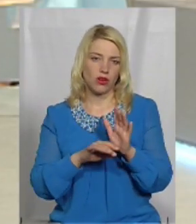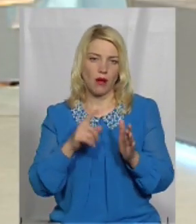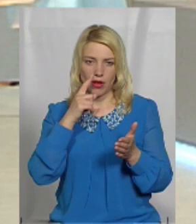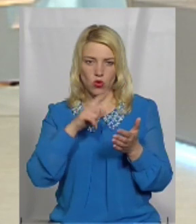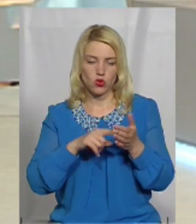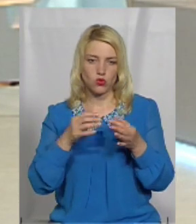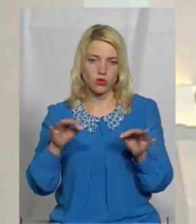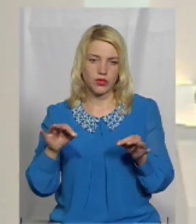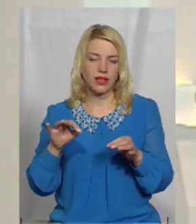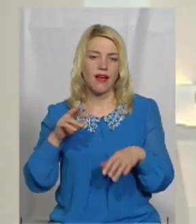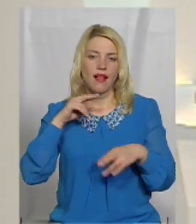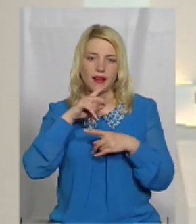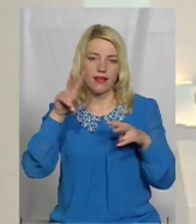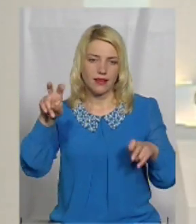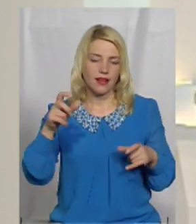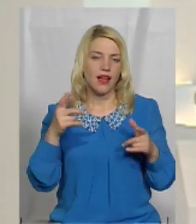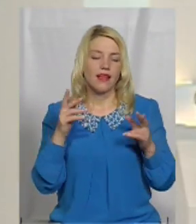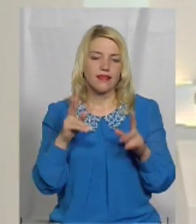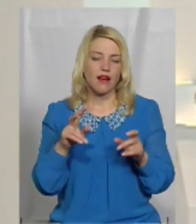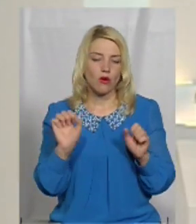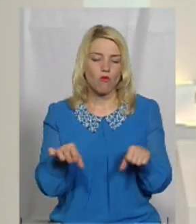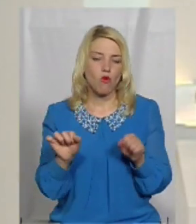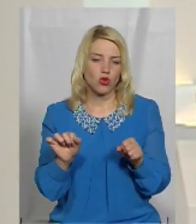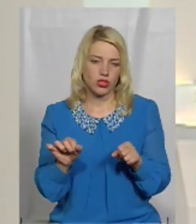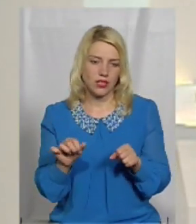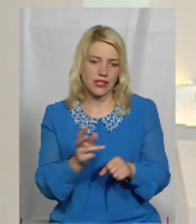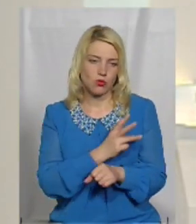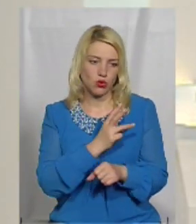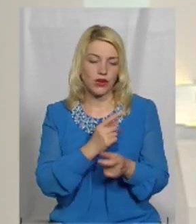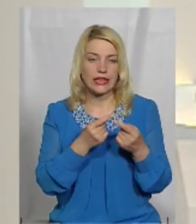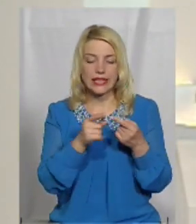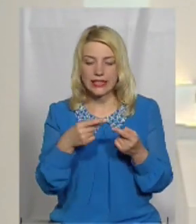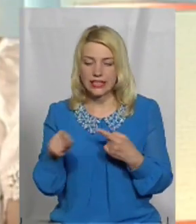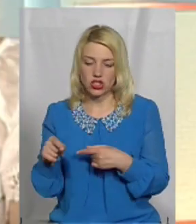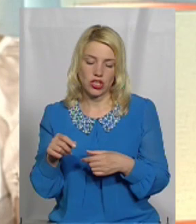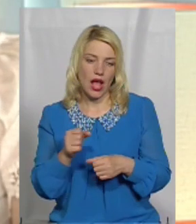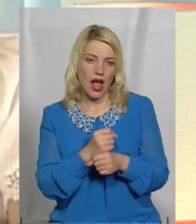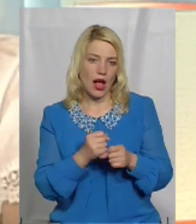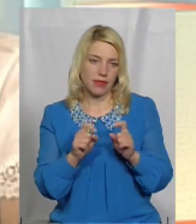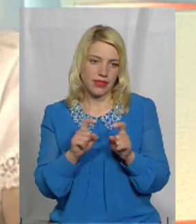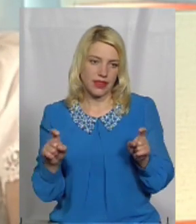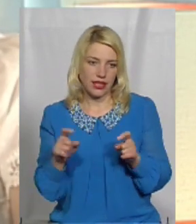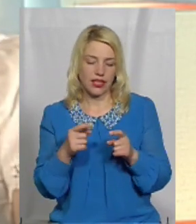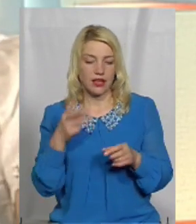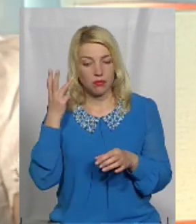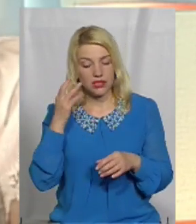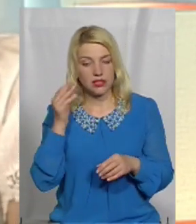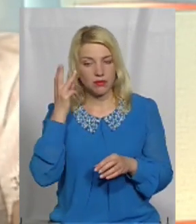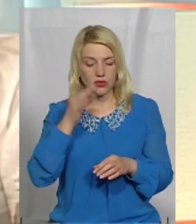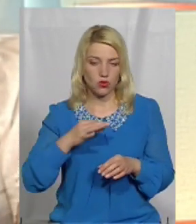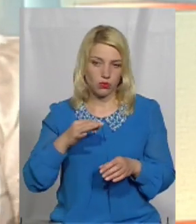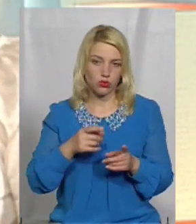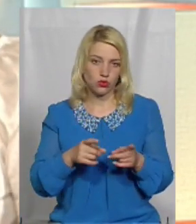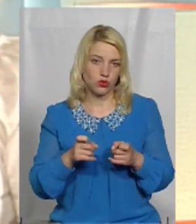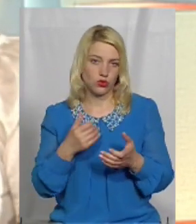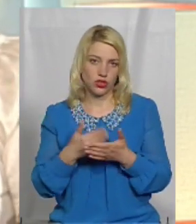ліки». Як ви гадаєте, як можна замотивувати інші аптеки в містах Хмельницького і Хмельницької області